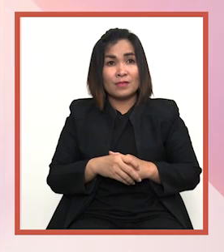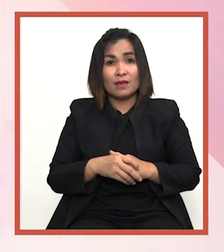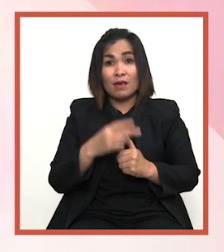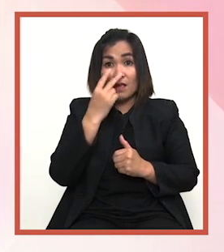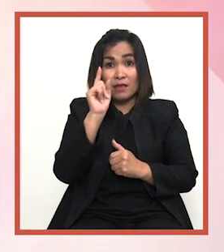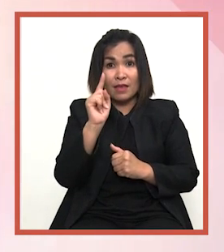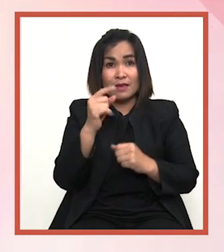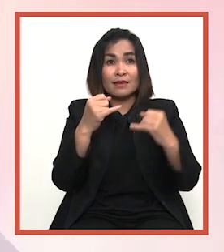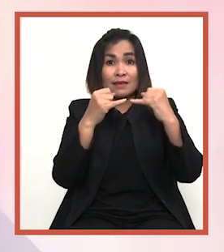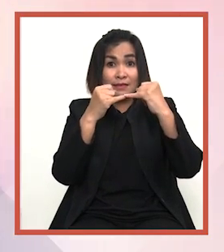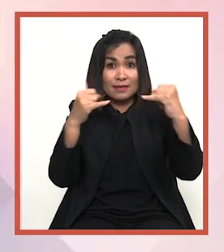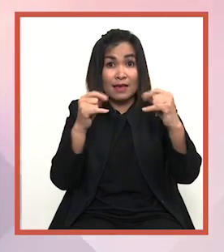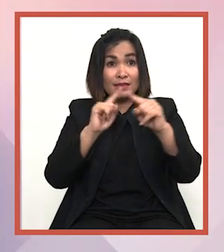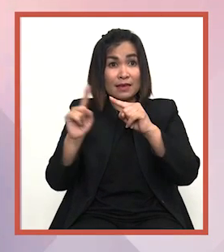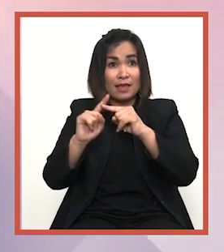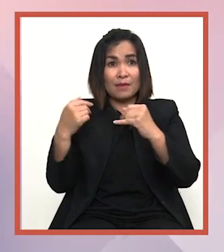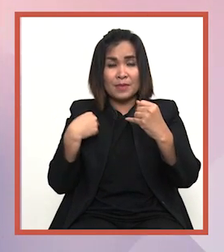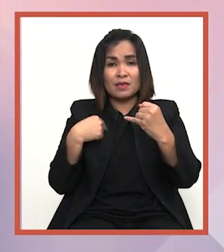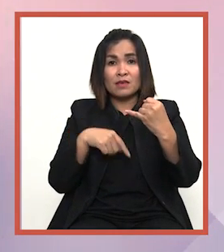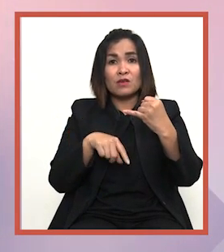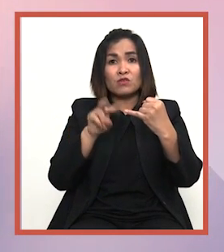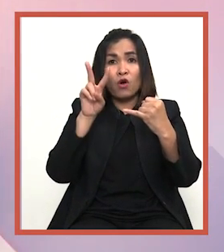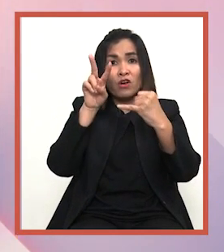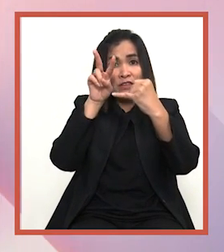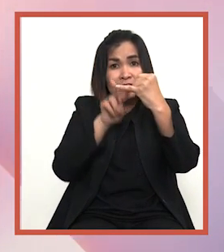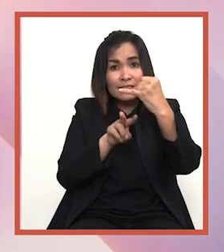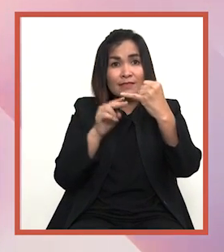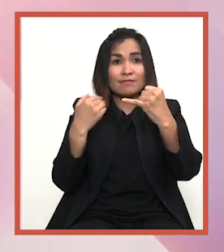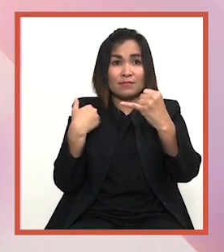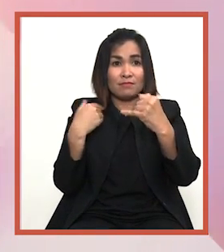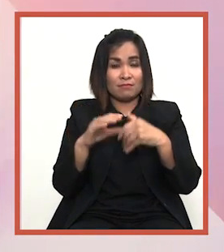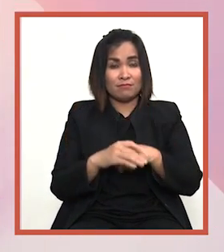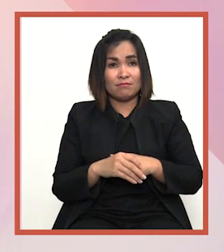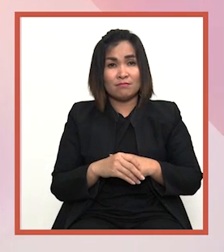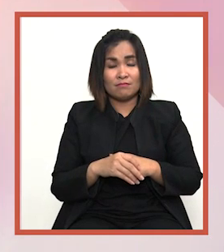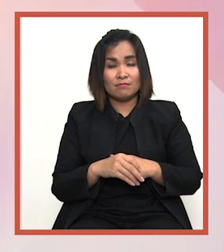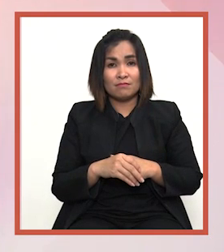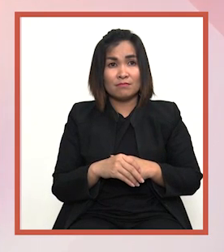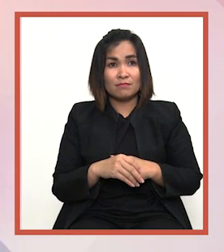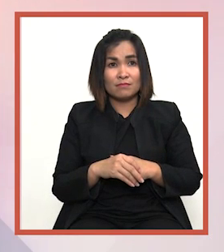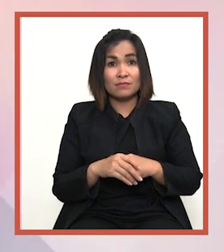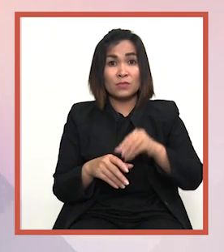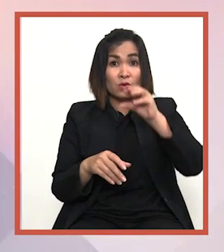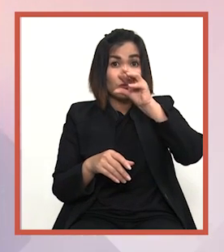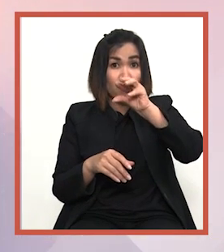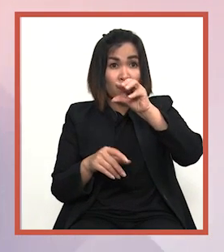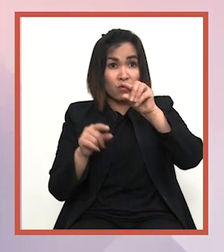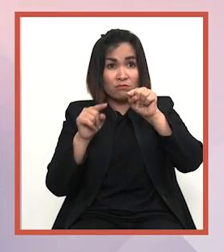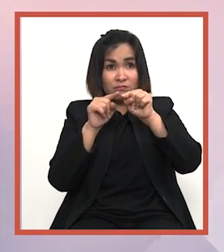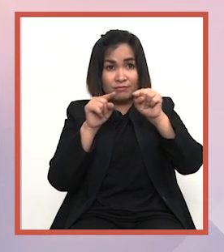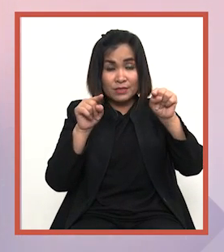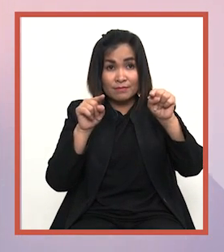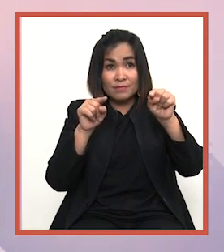นะครับที่สายจะมีขีด2เส้นนะพาดอยู่นะครับระหว่างจุดต่อนะครับไปยังส